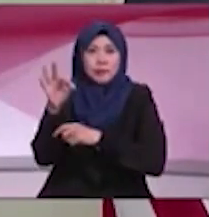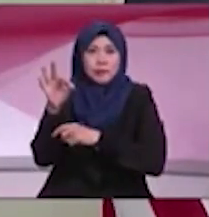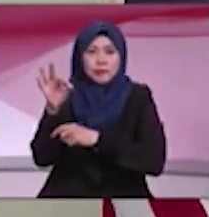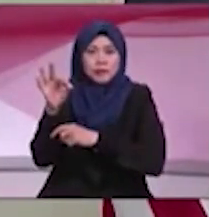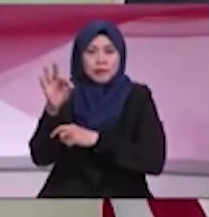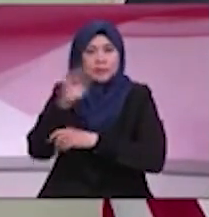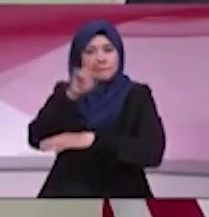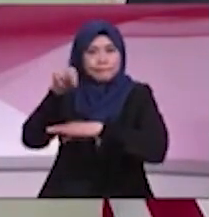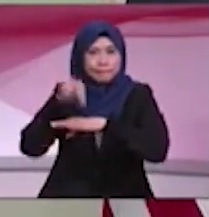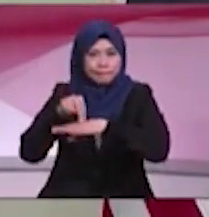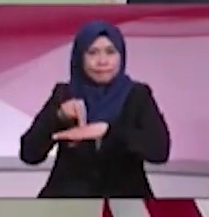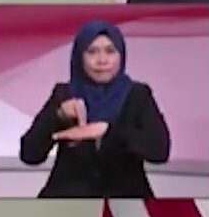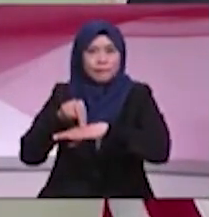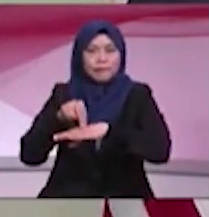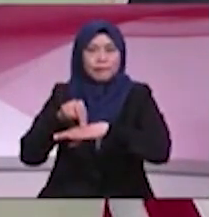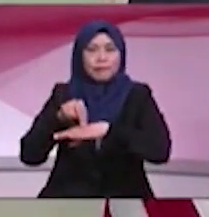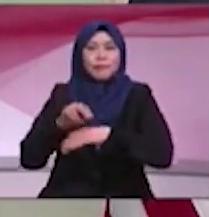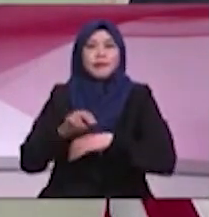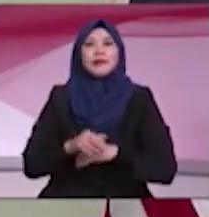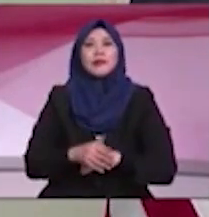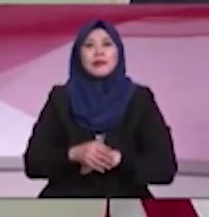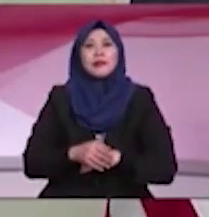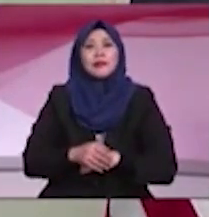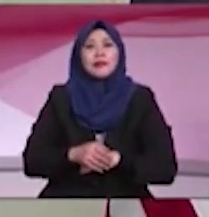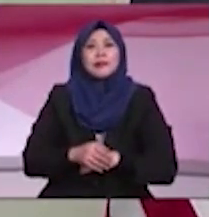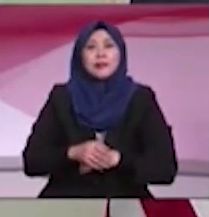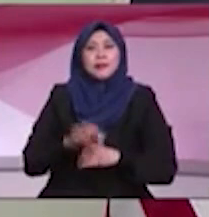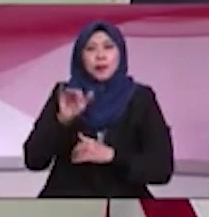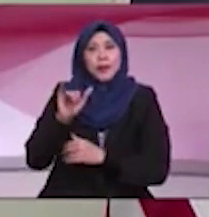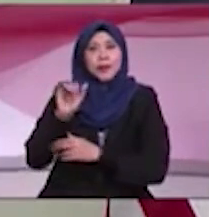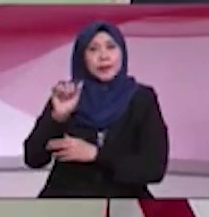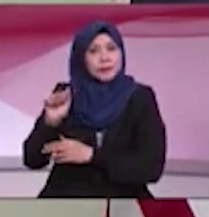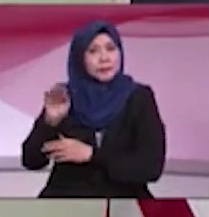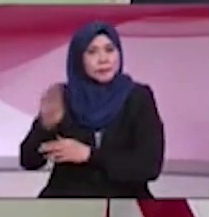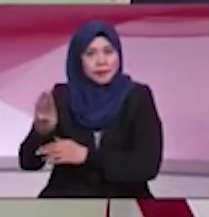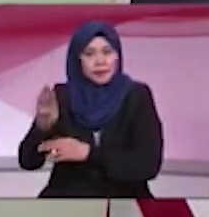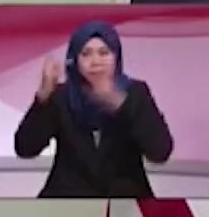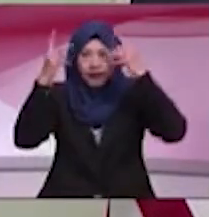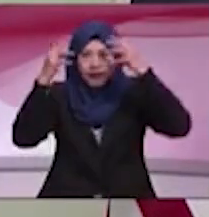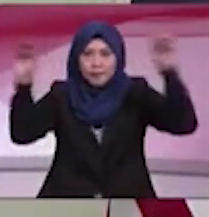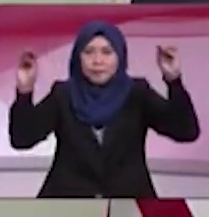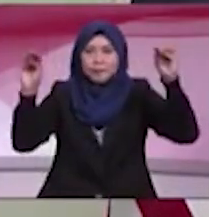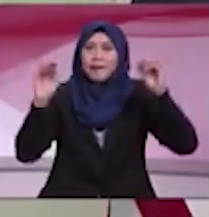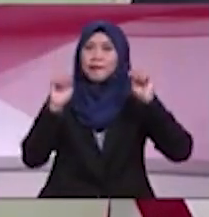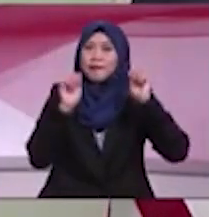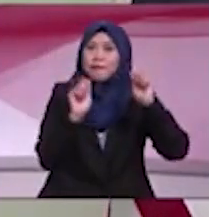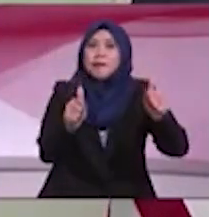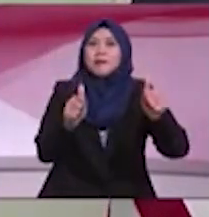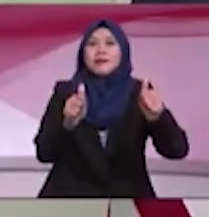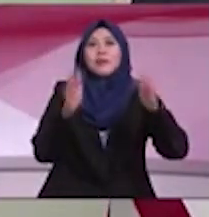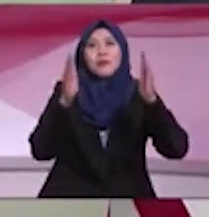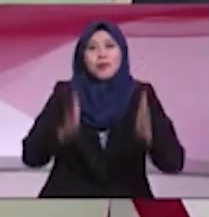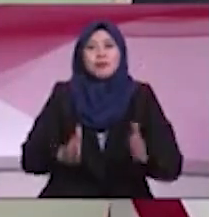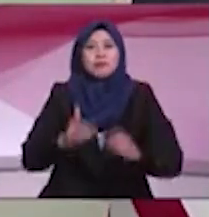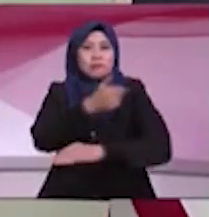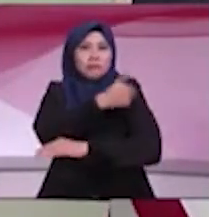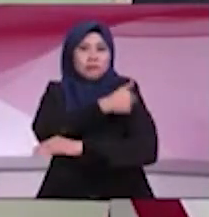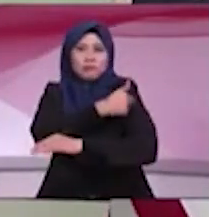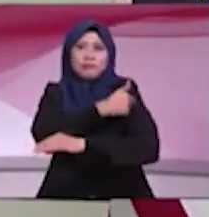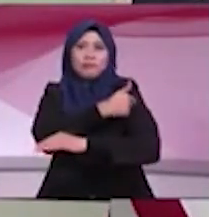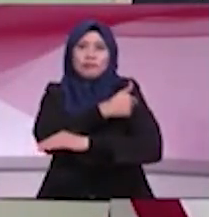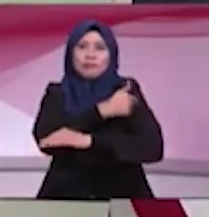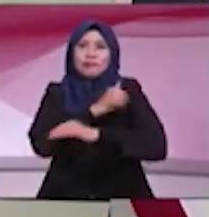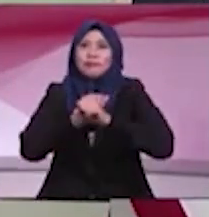kebangsaan Yaman hormat pedal menteri telah menjadi orang yang pertama yang menerima suntikan